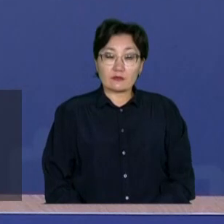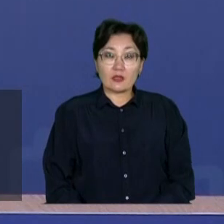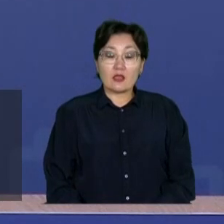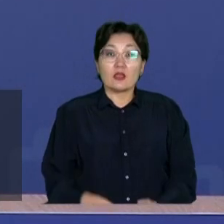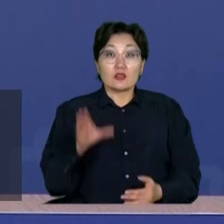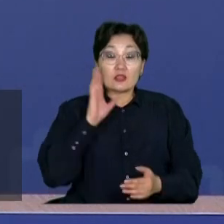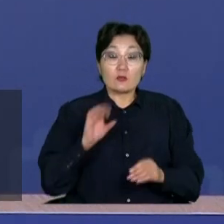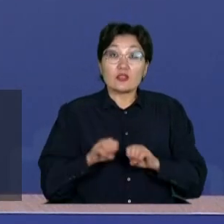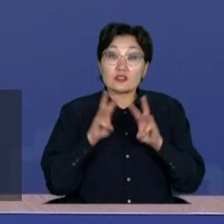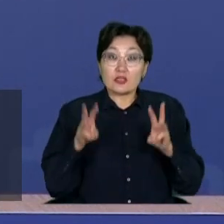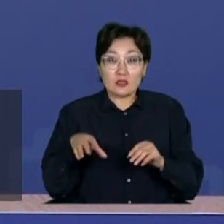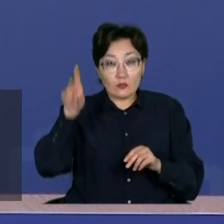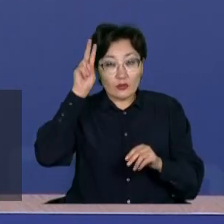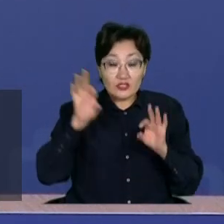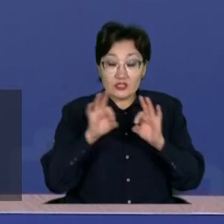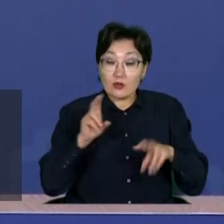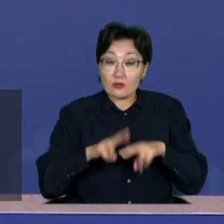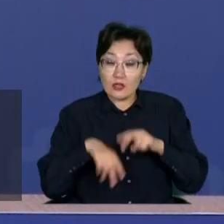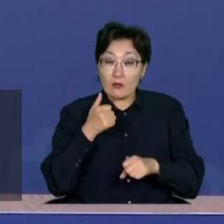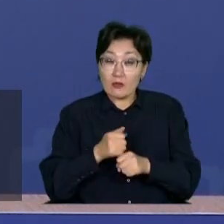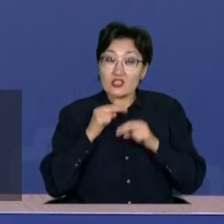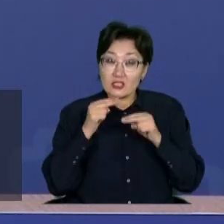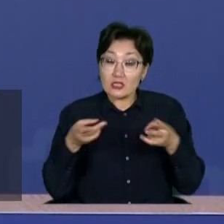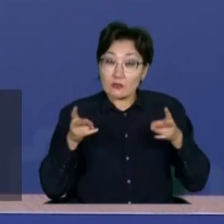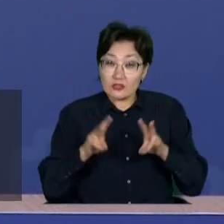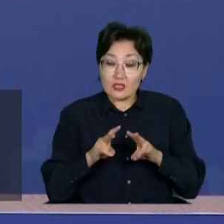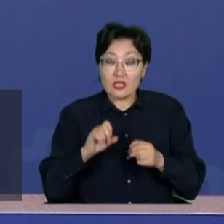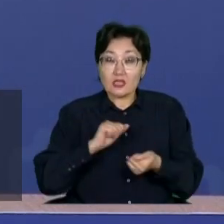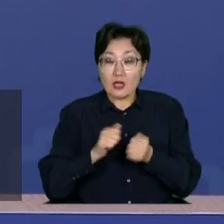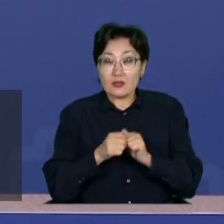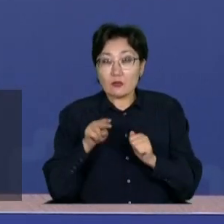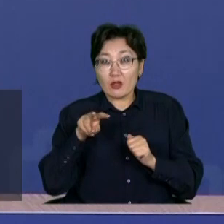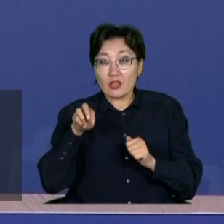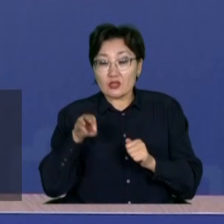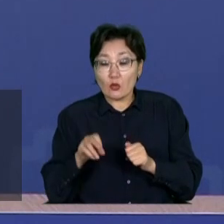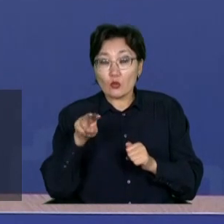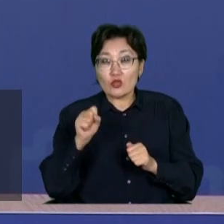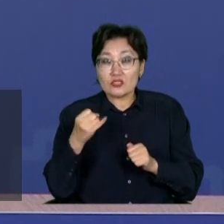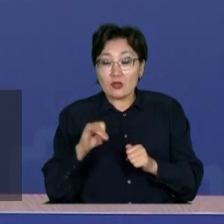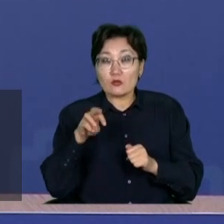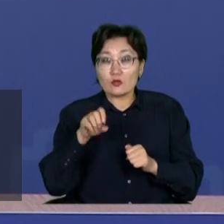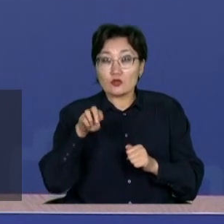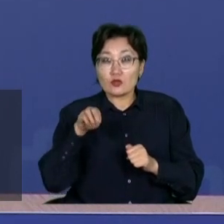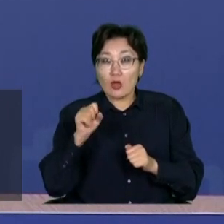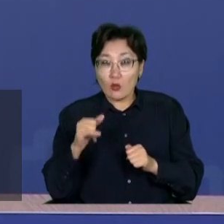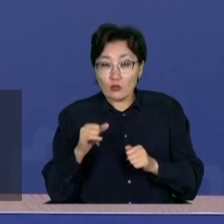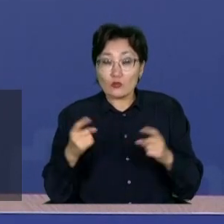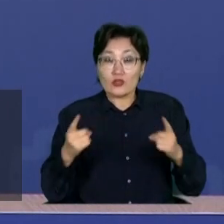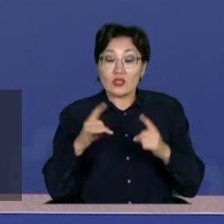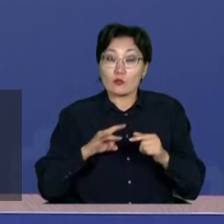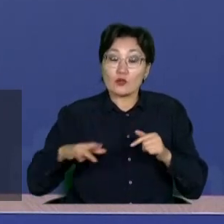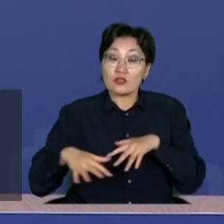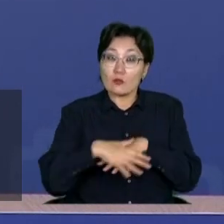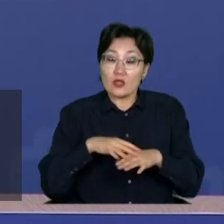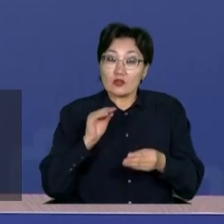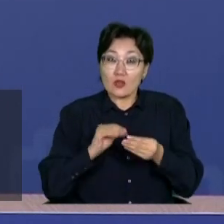Сумен жабдықтау және кәріз желілерін салу басты назарда қала береді. Каменская плата, Көлсай, Мұстау және Юбилейный шағын аудан тұрғындарын